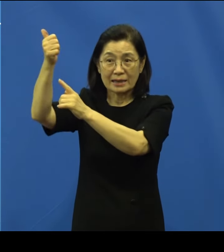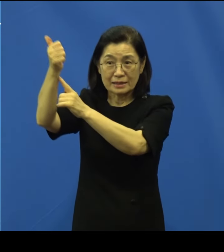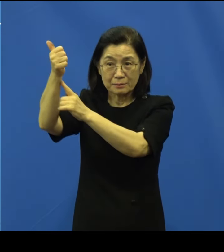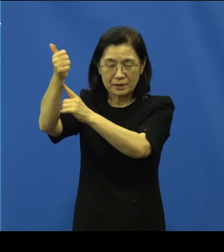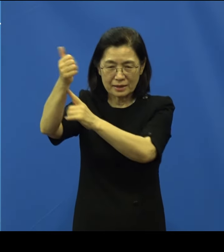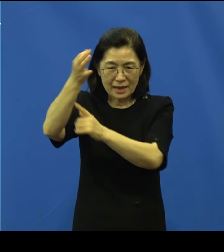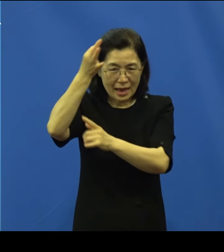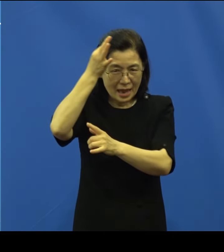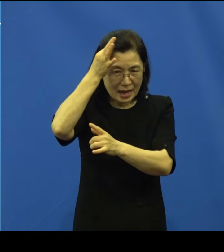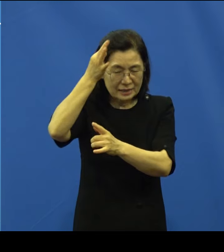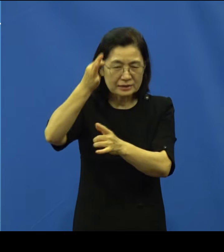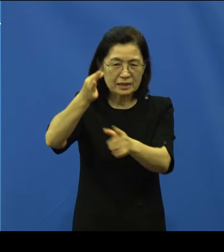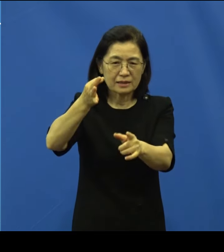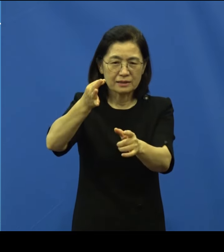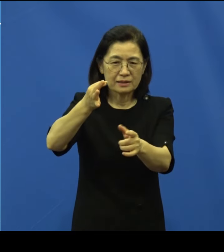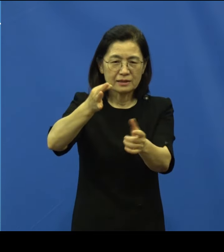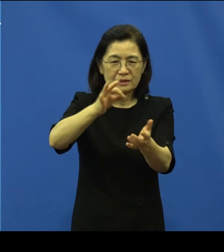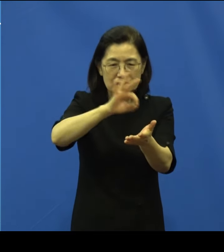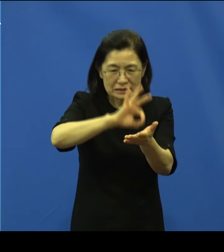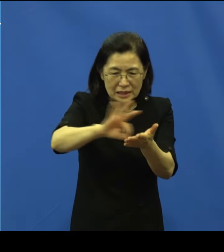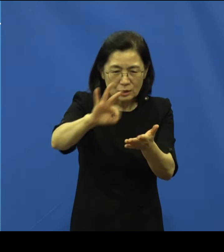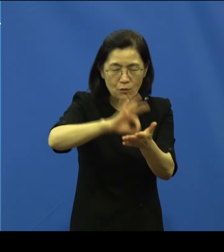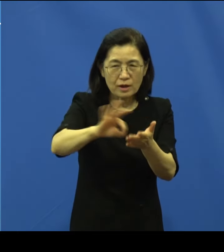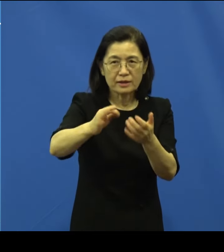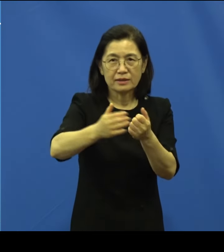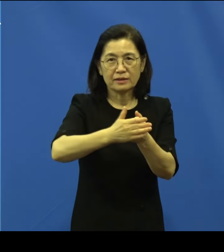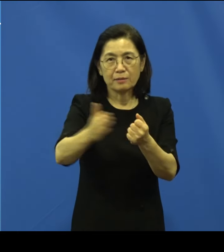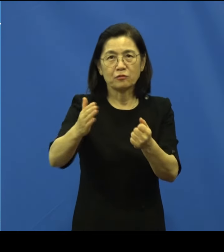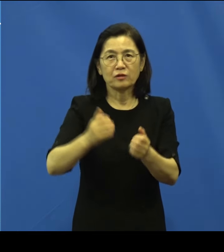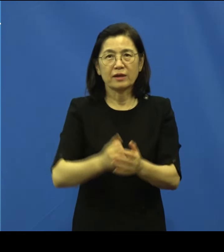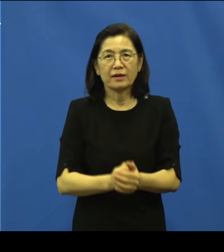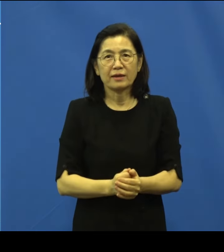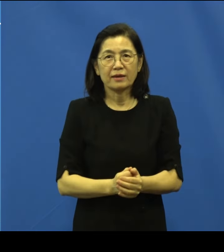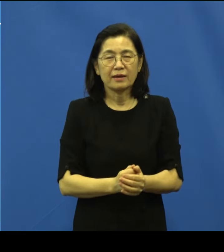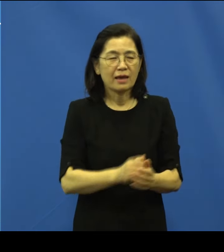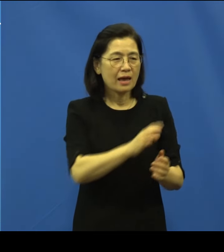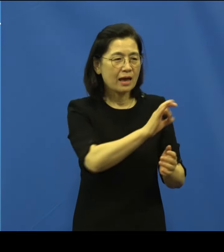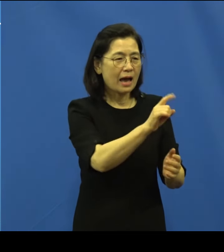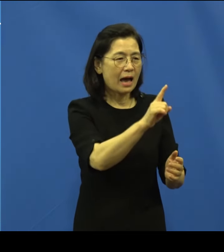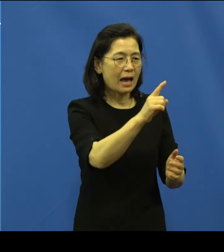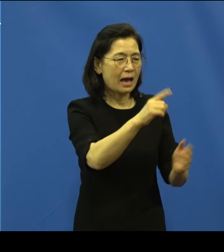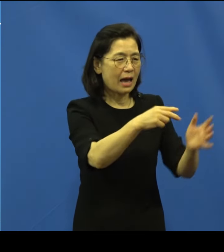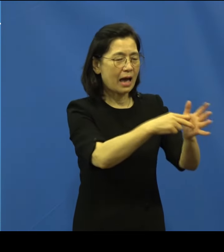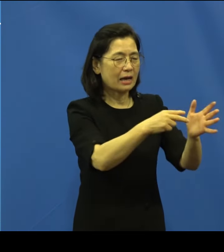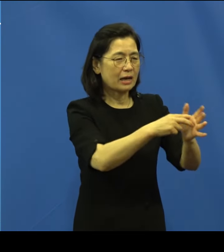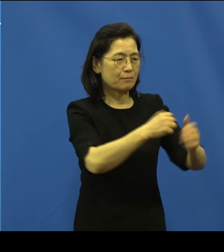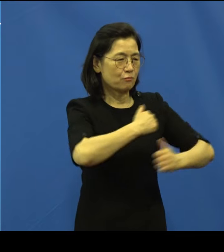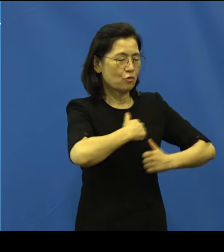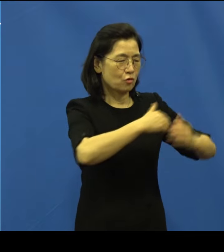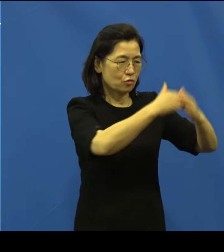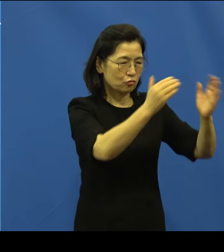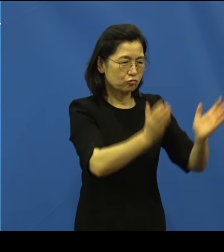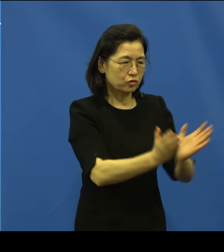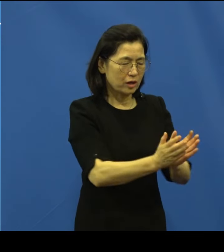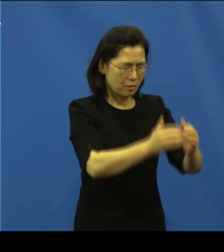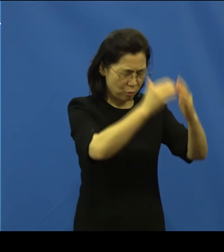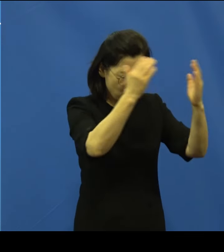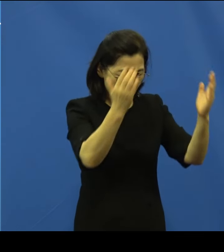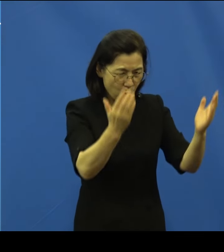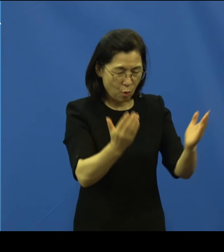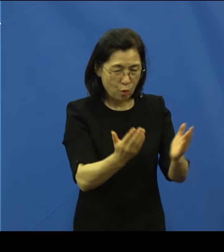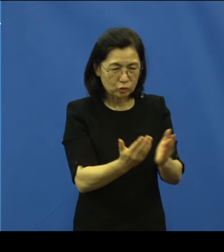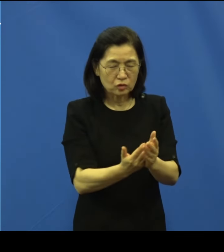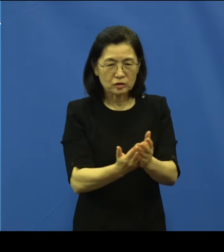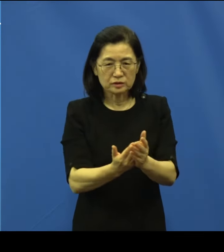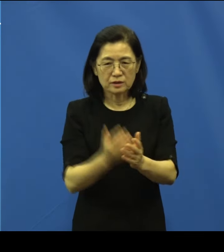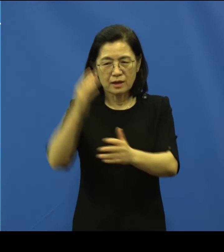아람은 이길 수가 없어요. 왜냐하면 아람 군대의 모든 것을 엘리사를 통하여 하나님이 알려주고 계시는 거예요. 전쟁을